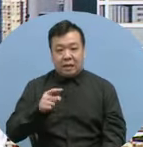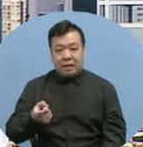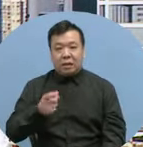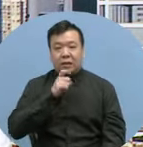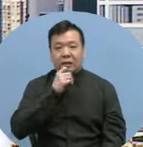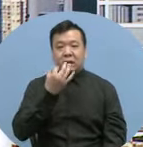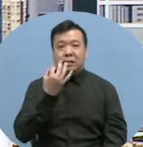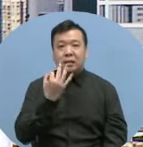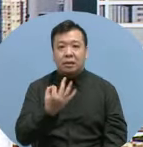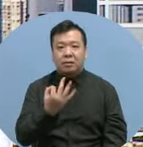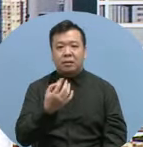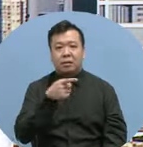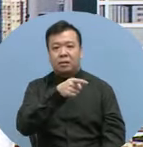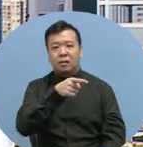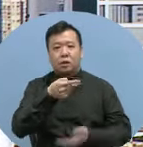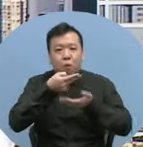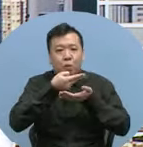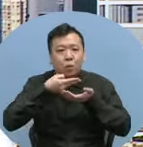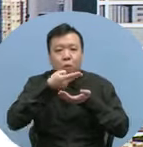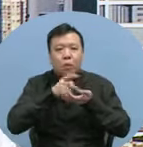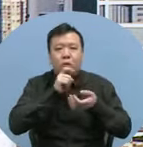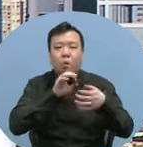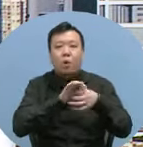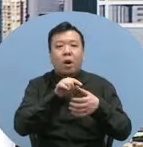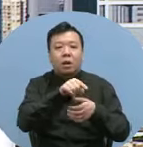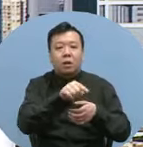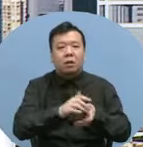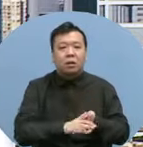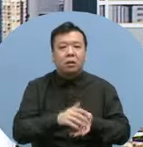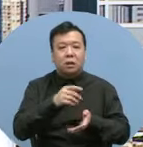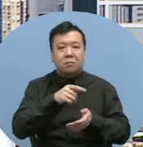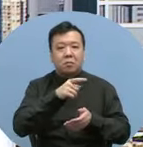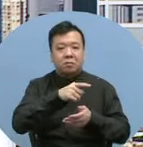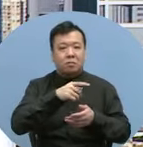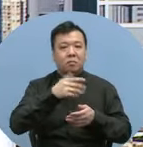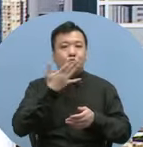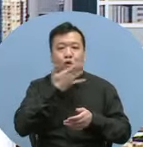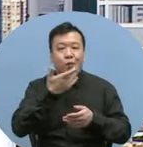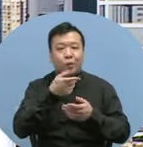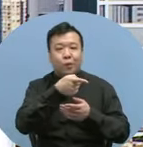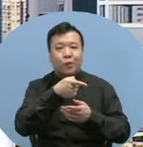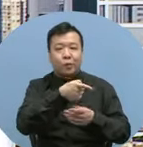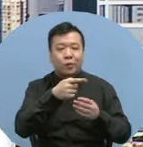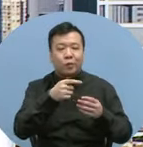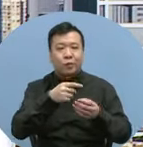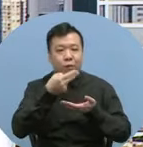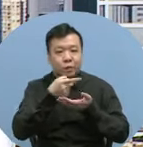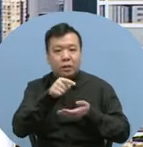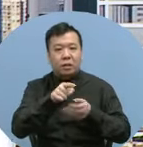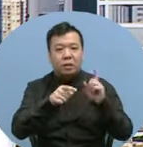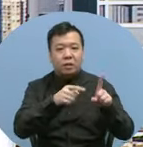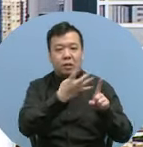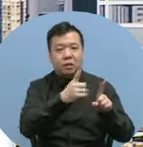有3位咧就係同登記嗰度有啲關係嘅。咁所以1414咧就係女士23歲